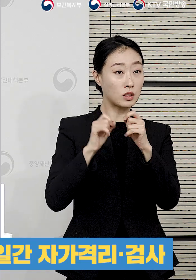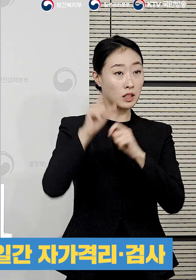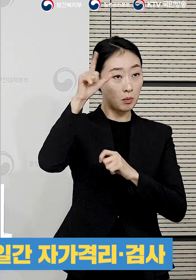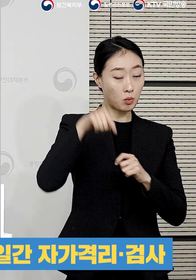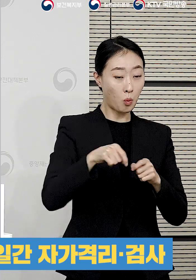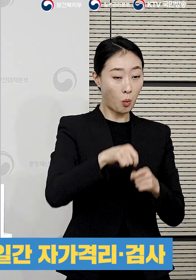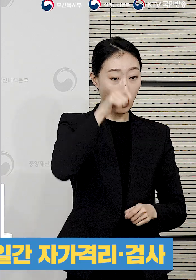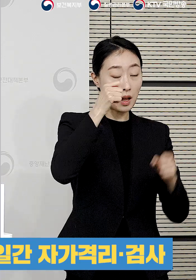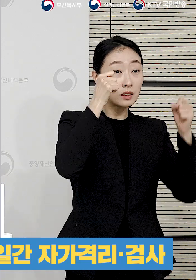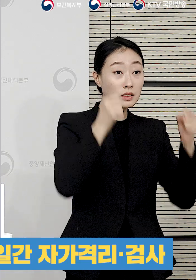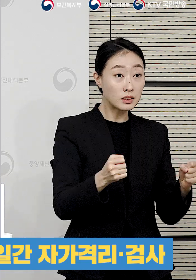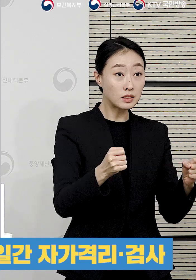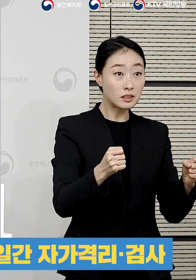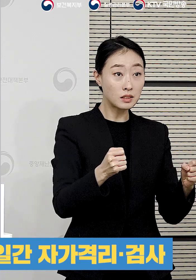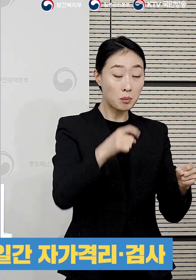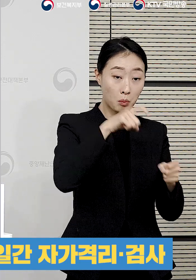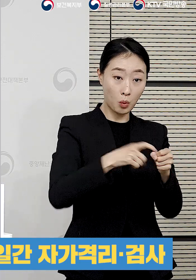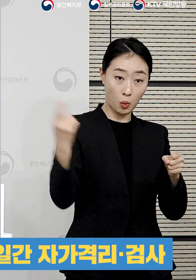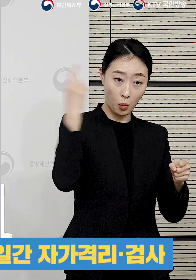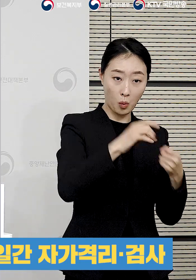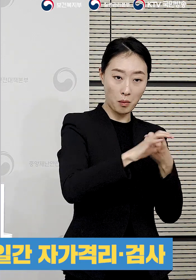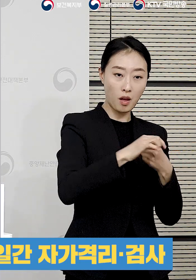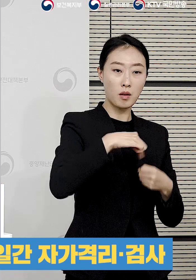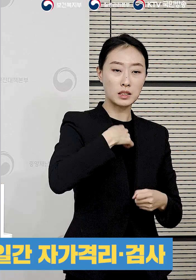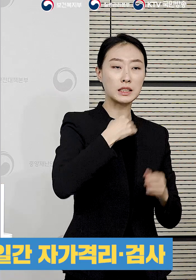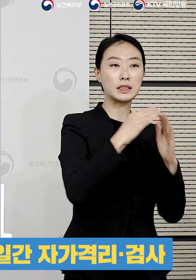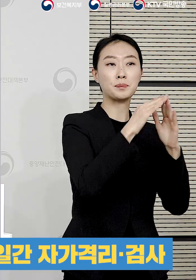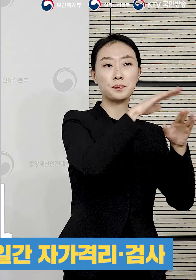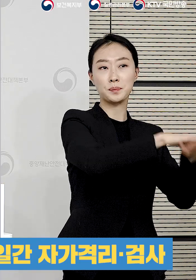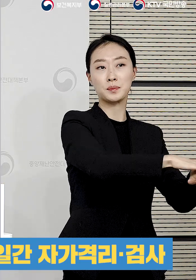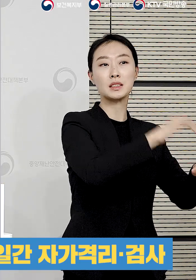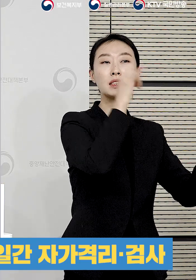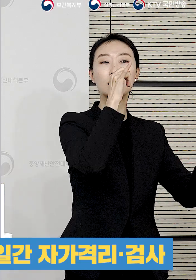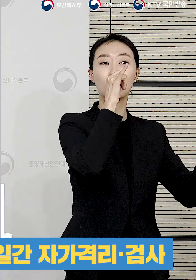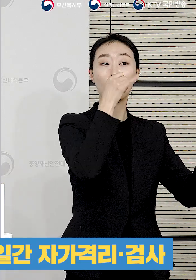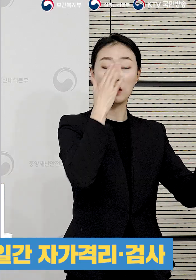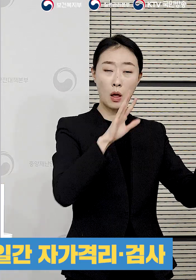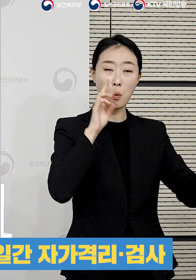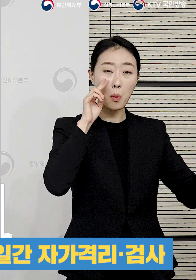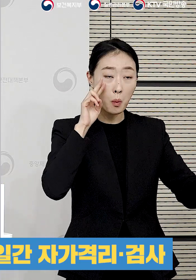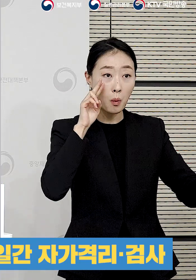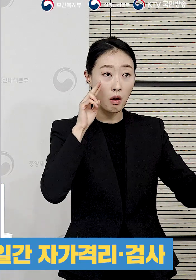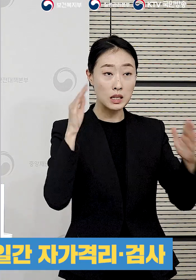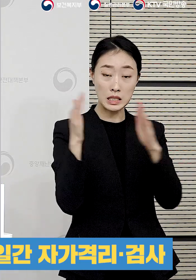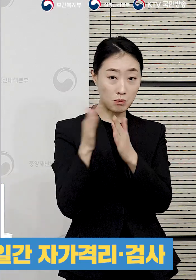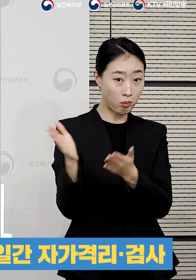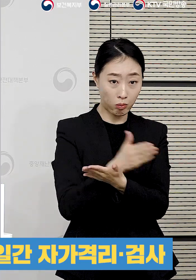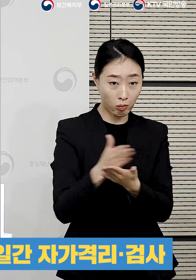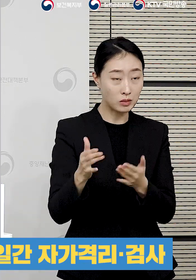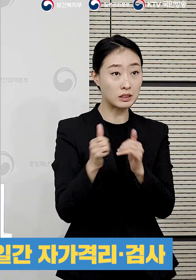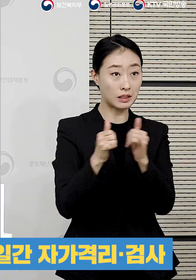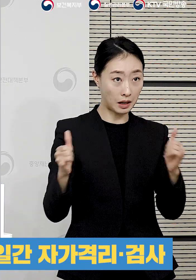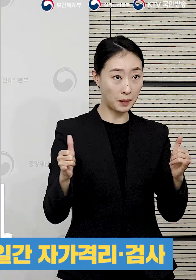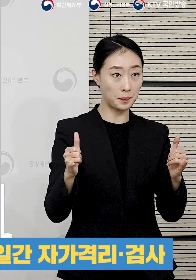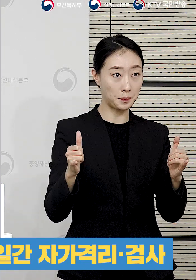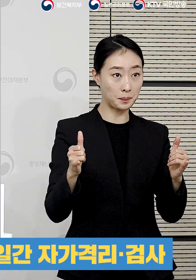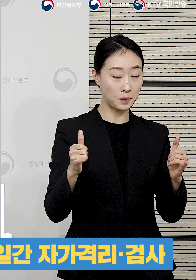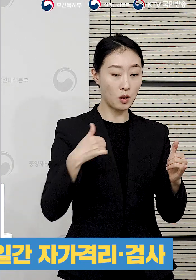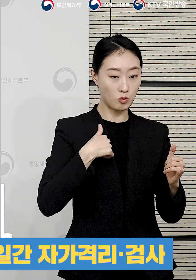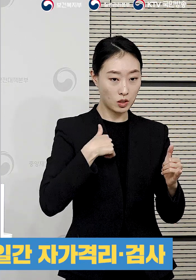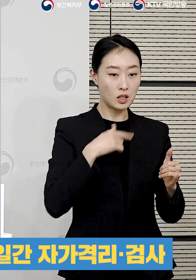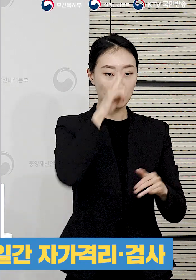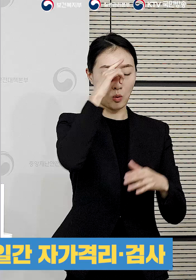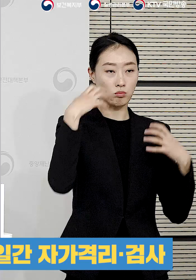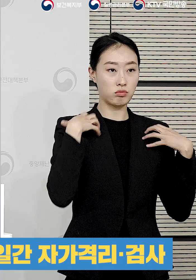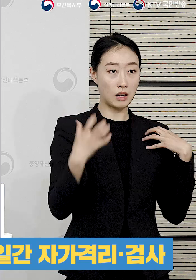제가 파악하기로는 대부분 거주시설을 가지고 있는데 혹여라도 만약 거주시설이 없는 경우 그 경우에 한정해서는